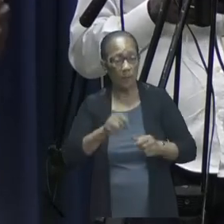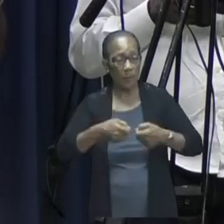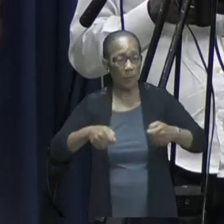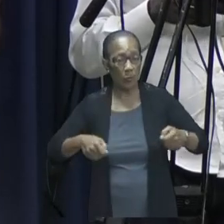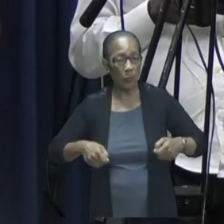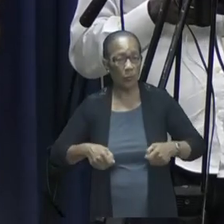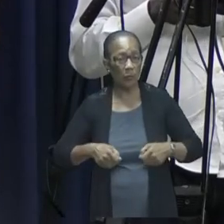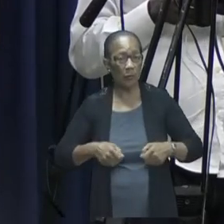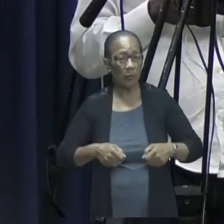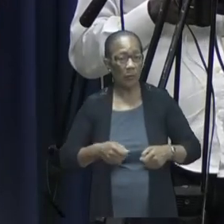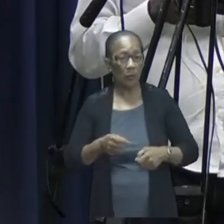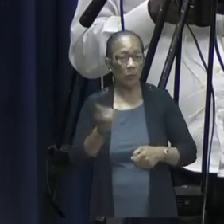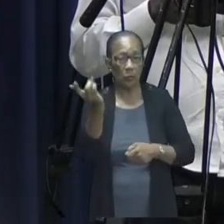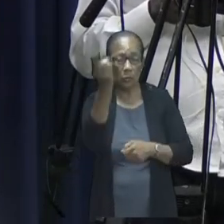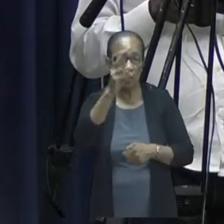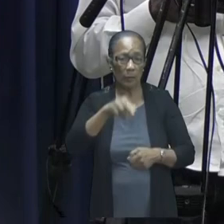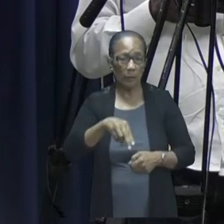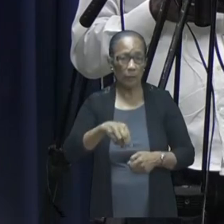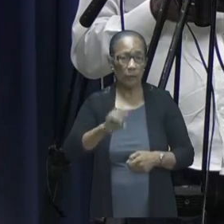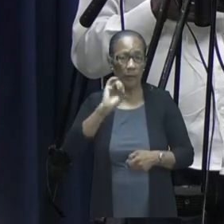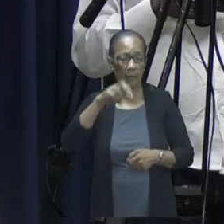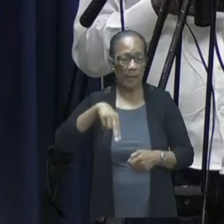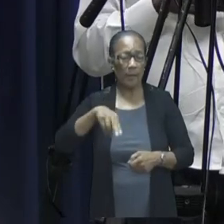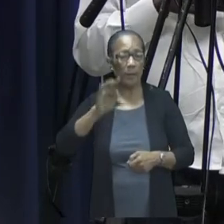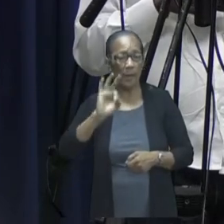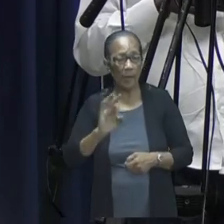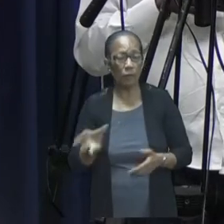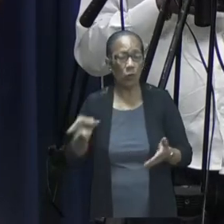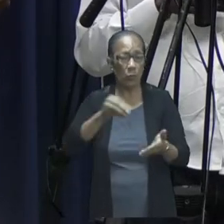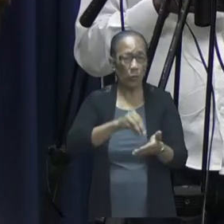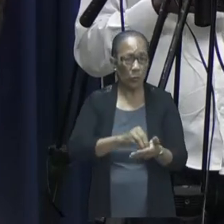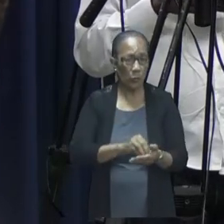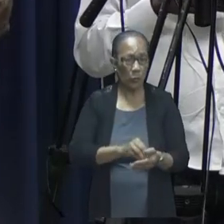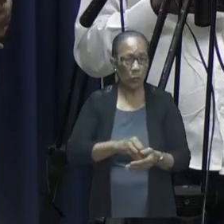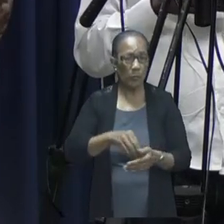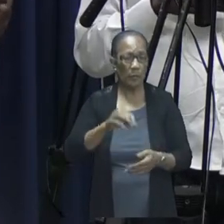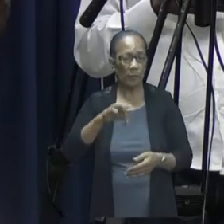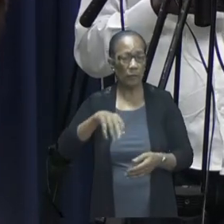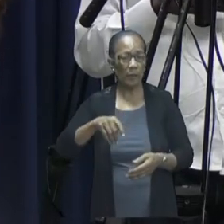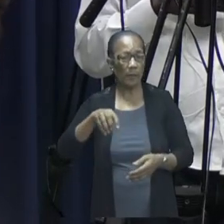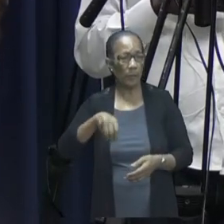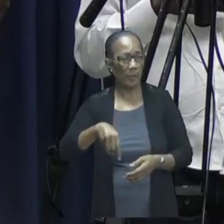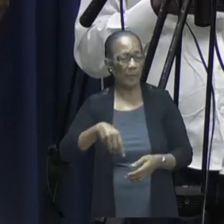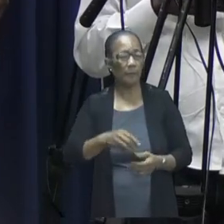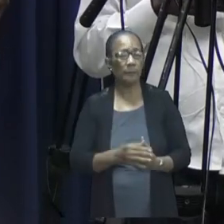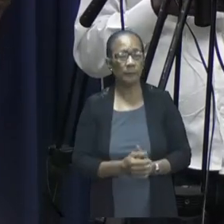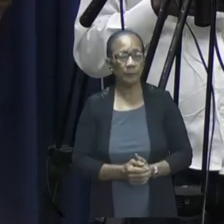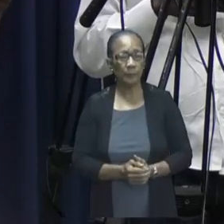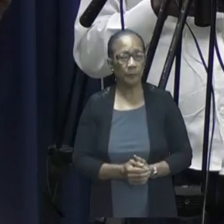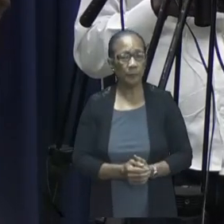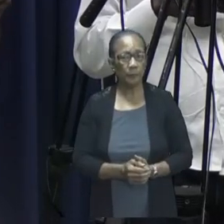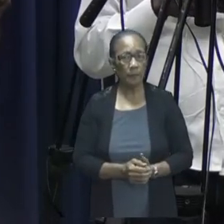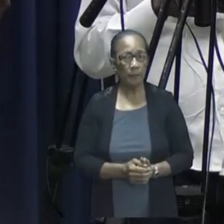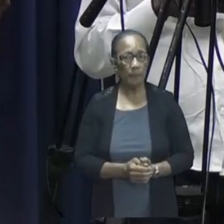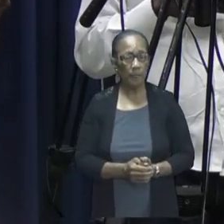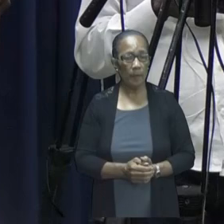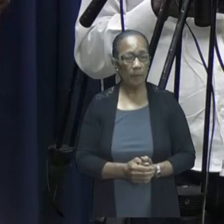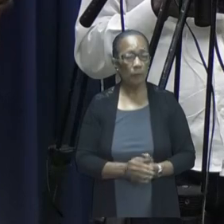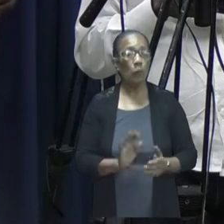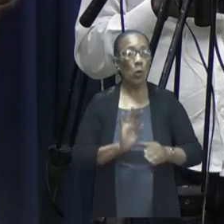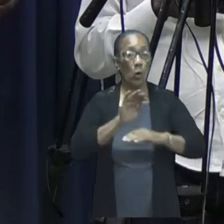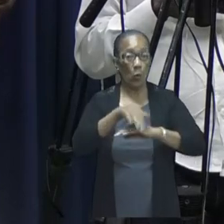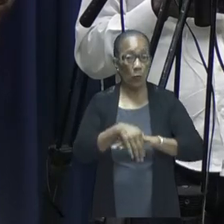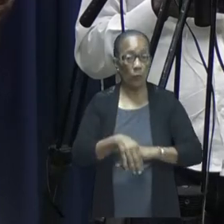opgenomen in de financiering van het mpx ik run off kwestie